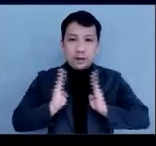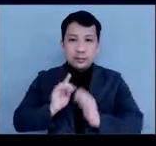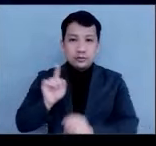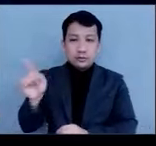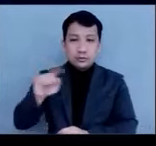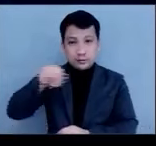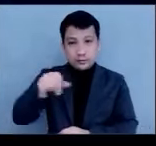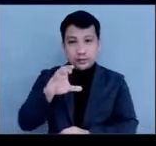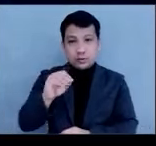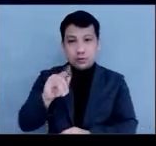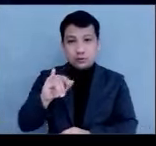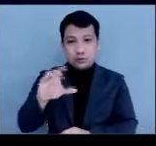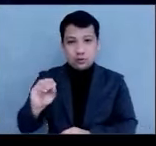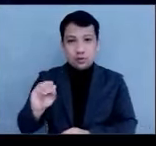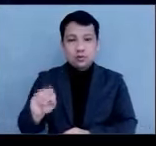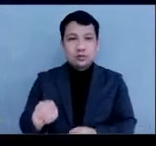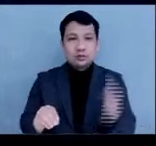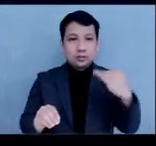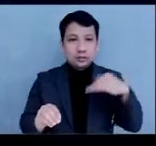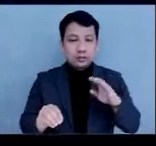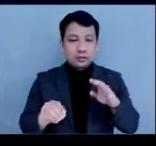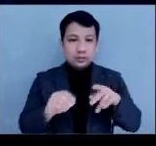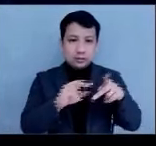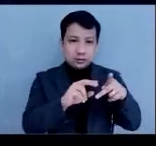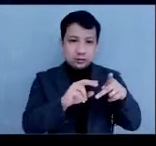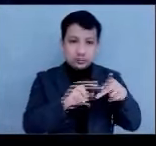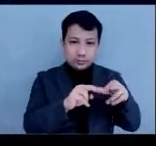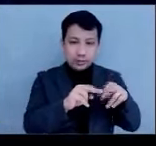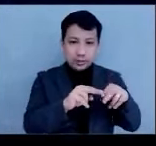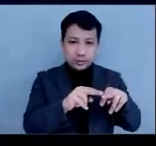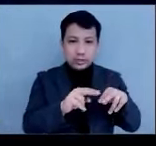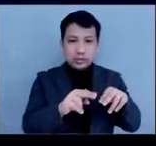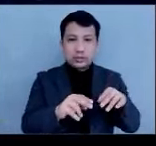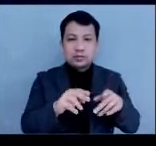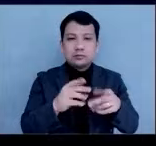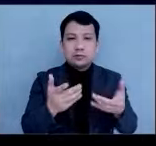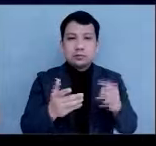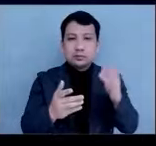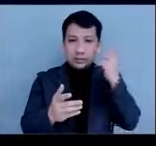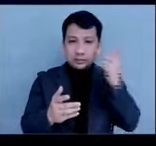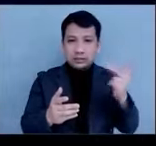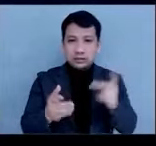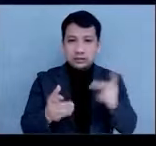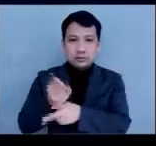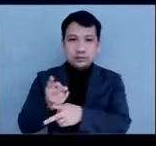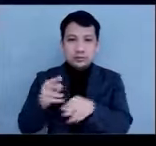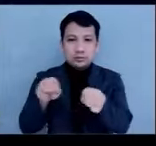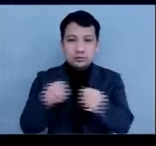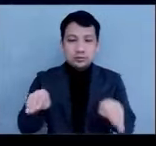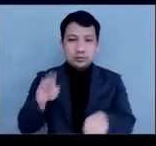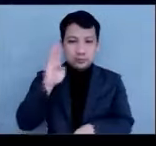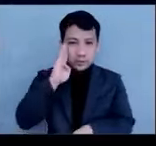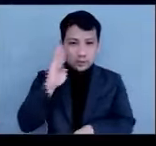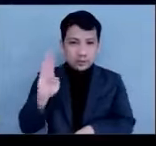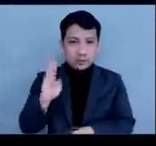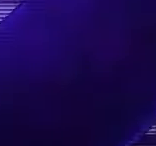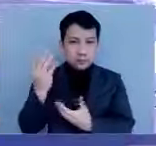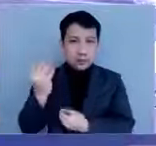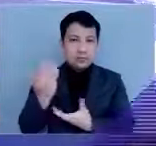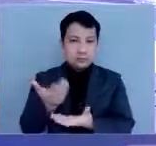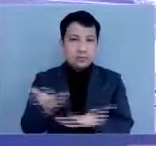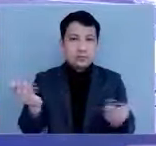update si JC Cosico. Si Carrie Cator naman ang nagbabalita sa Pangasinan, habang nakabantay sa Marikina River si Brian Basa.